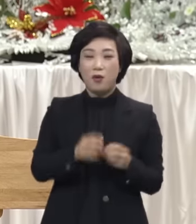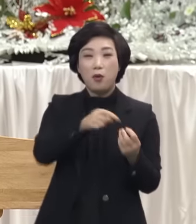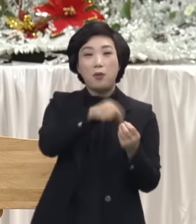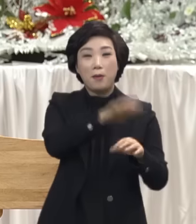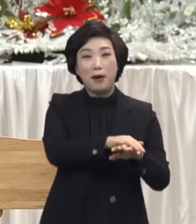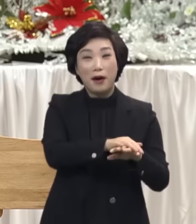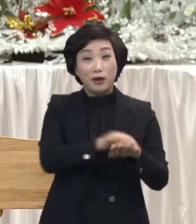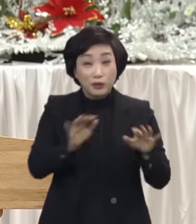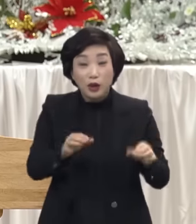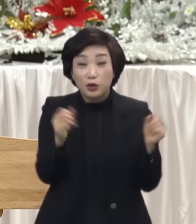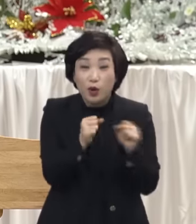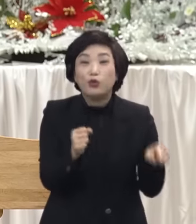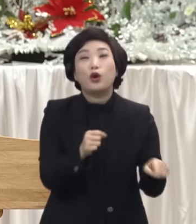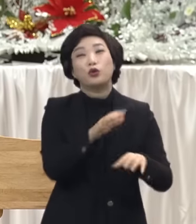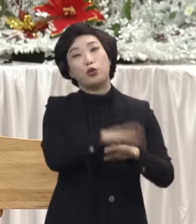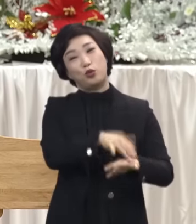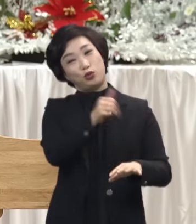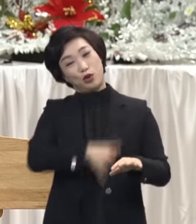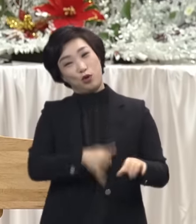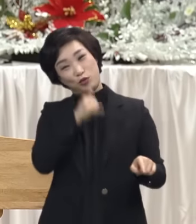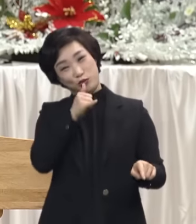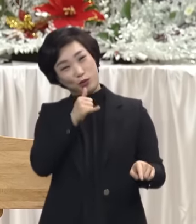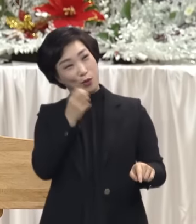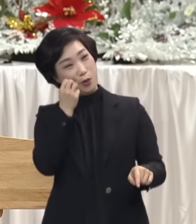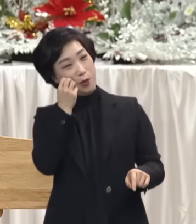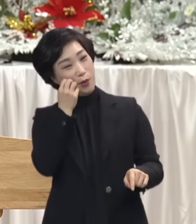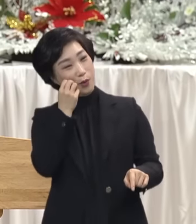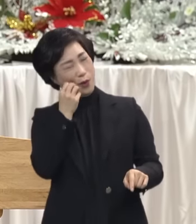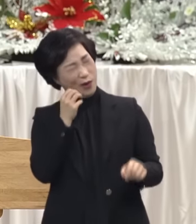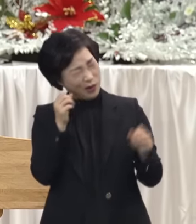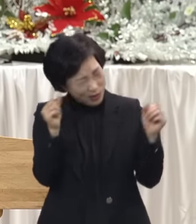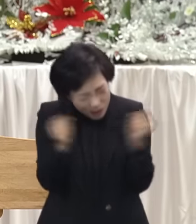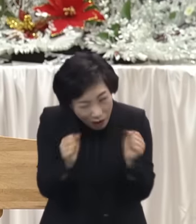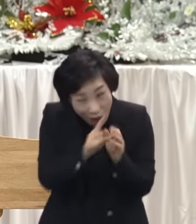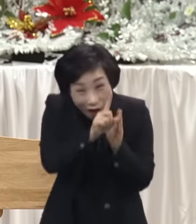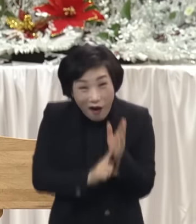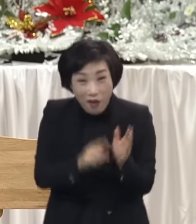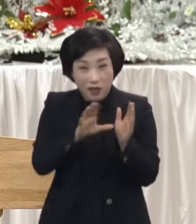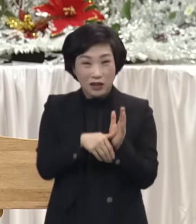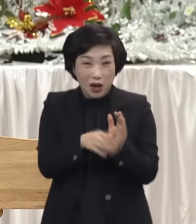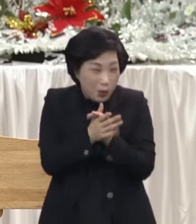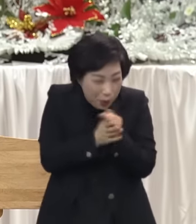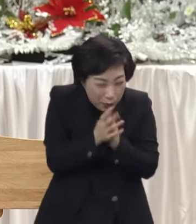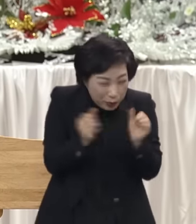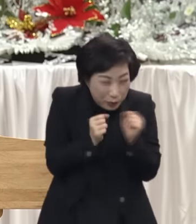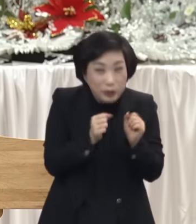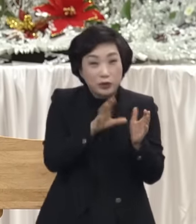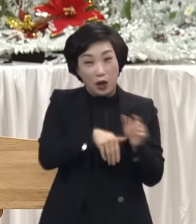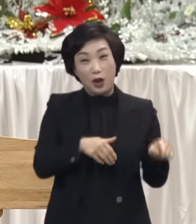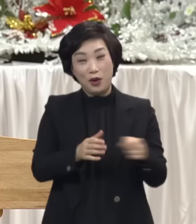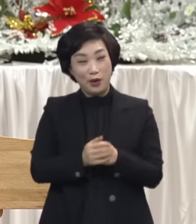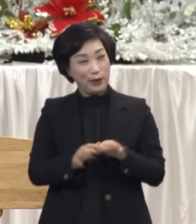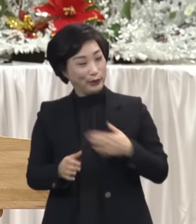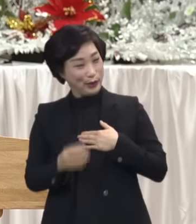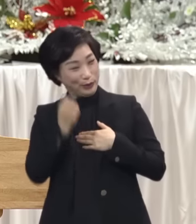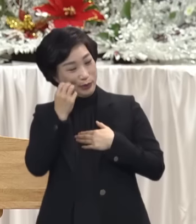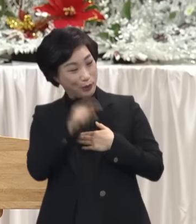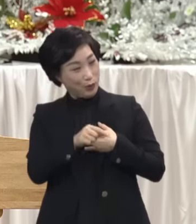근데 겨울에 그 농사를 지어. 겨울에. 겨울에 그 농사를. 공부도 많이 한 분이 뭐더러 저런